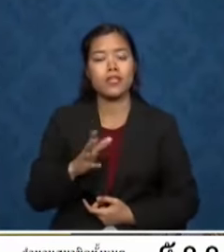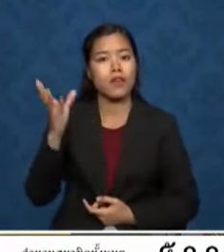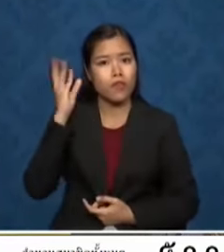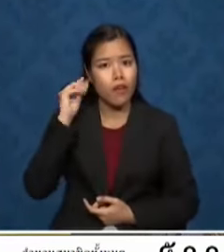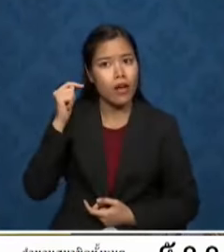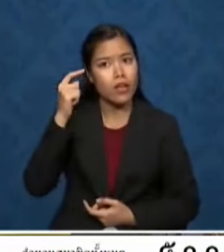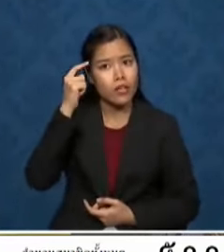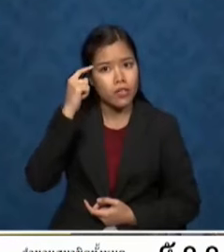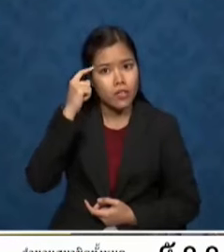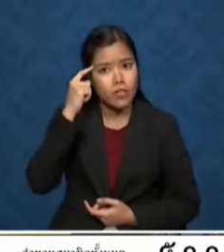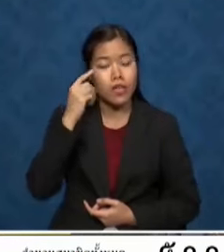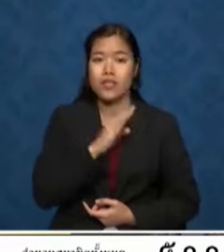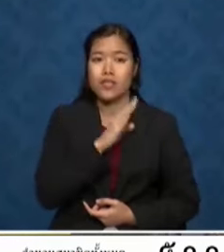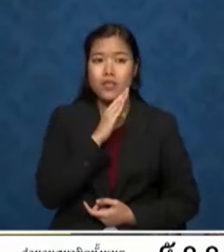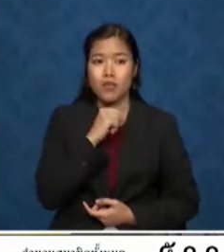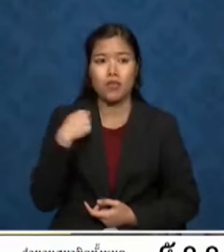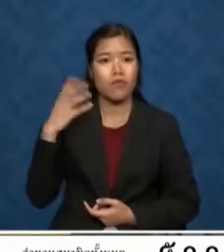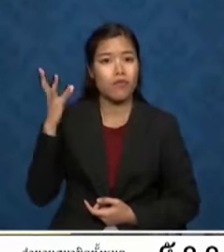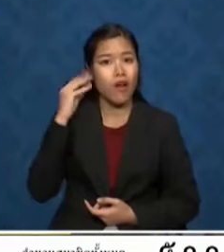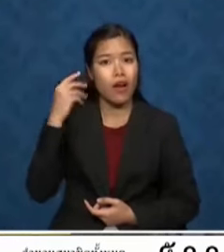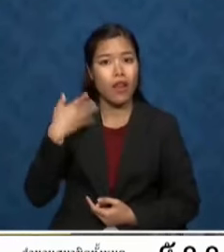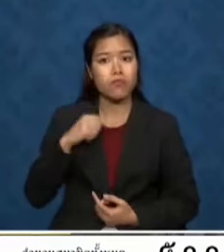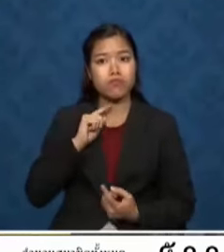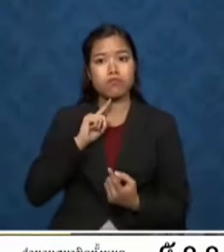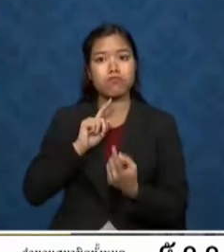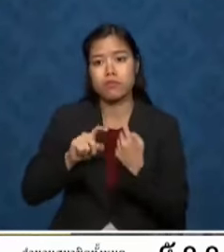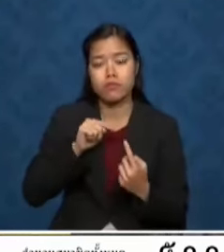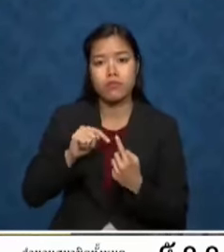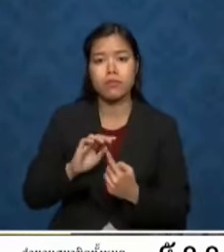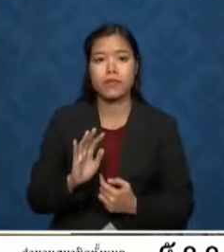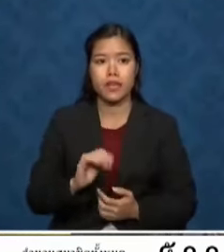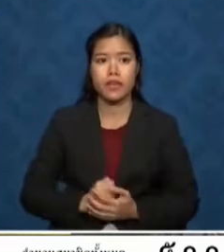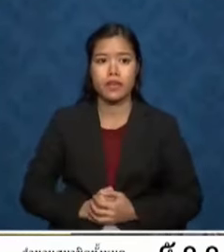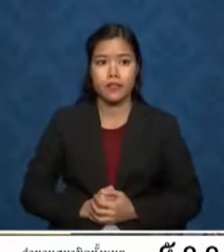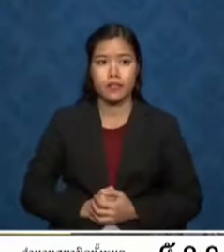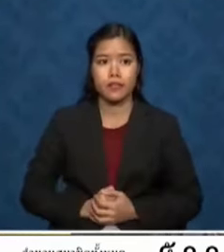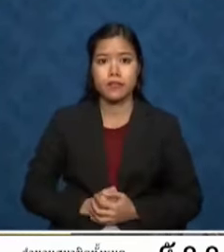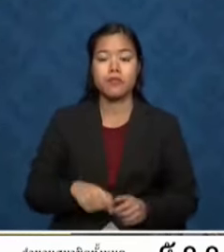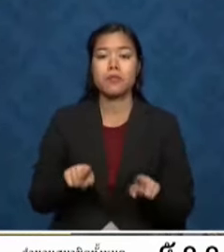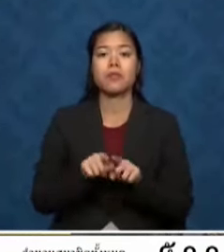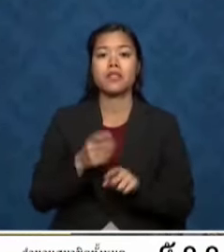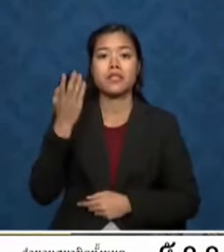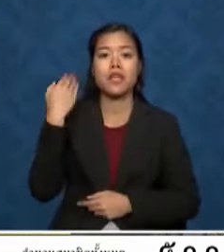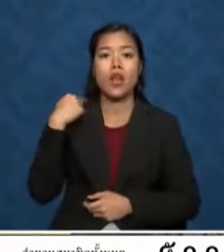เสียงที่ท่านไม่อยากได้ยินที่สุดก็จะเป็นเสียงที่ประเสริฐที่สุดตามอย่างที่ท่านเคยให้สัมภาษณ์